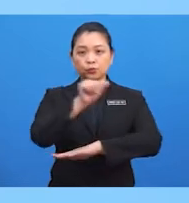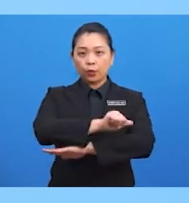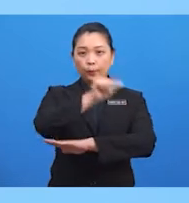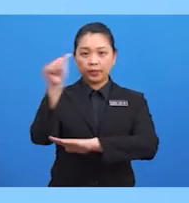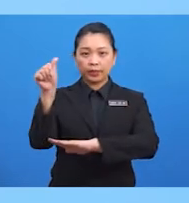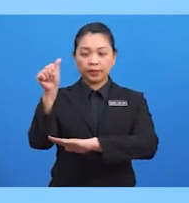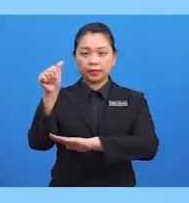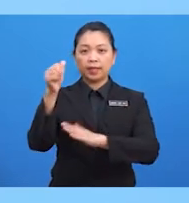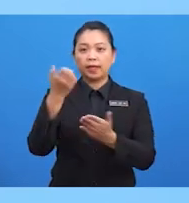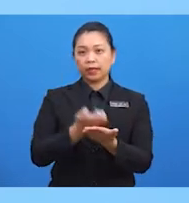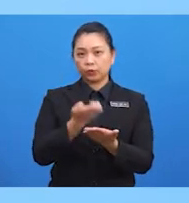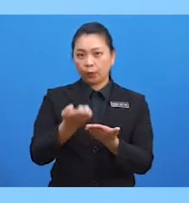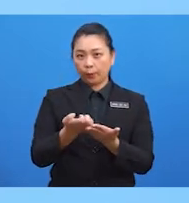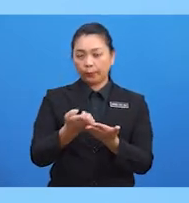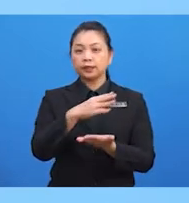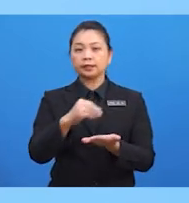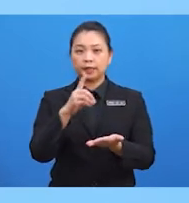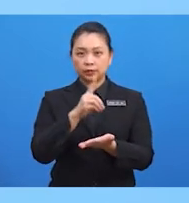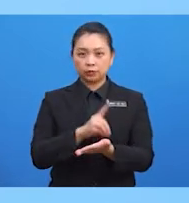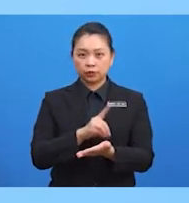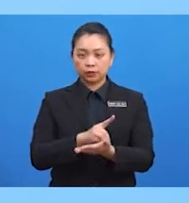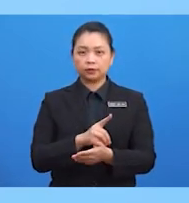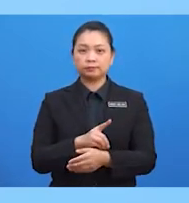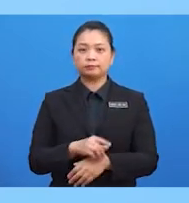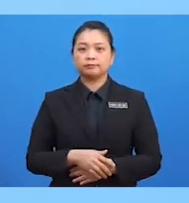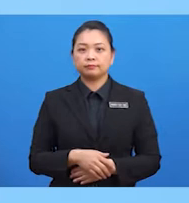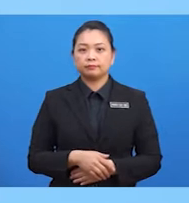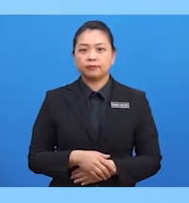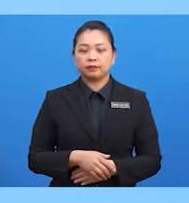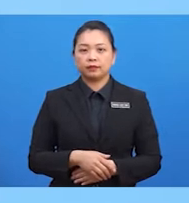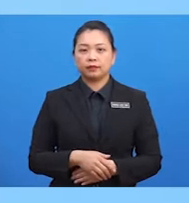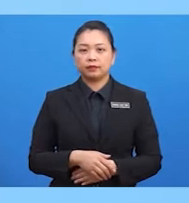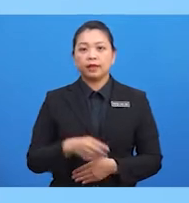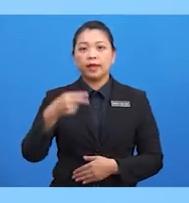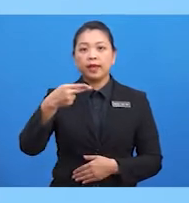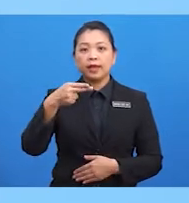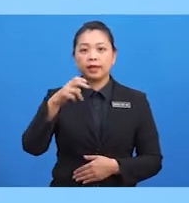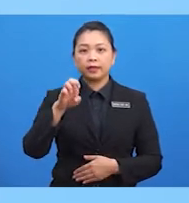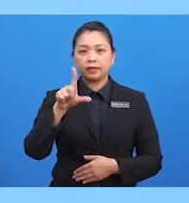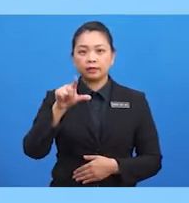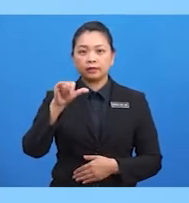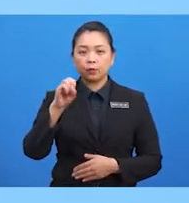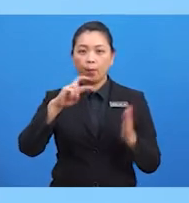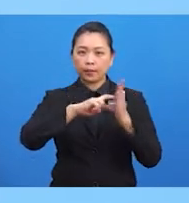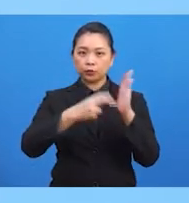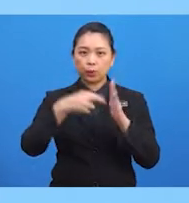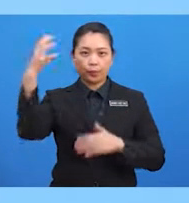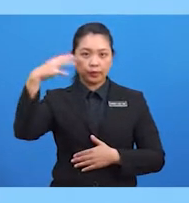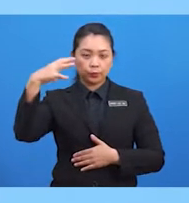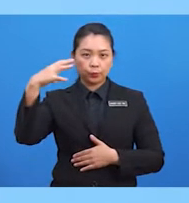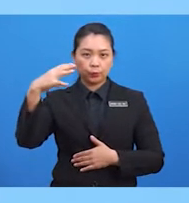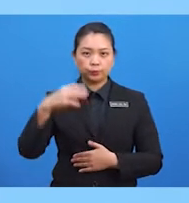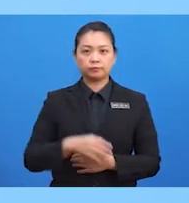dan doktor yang berasal dari Poland. Helio bermaksud matahari dan